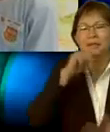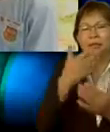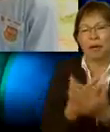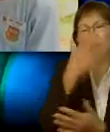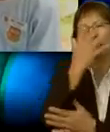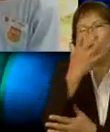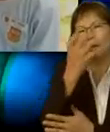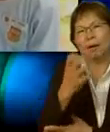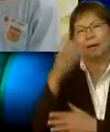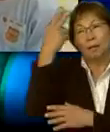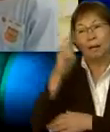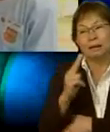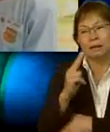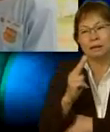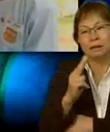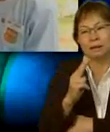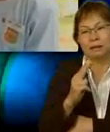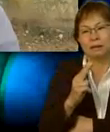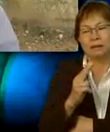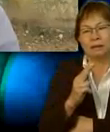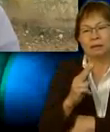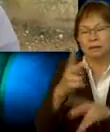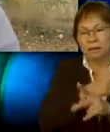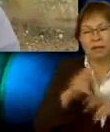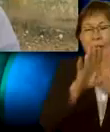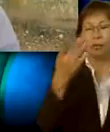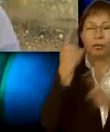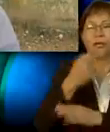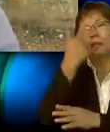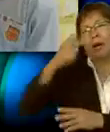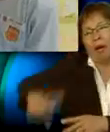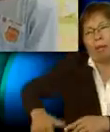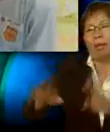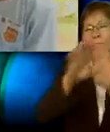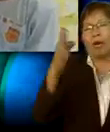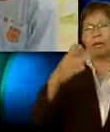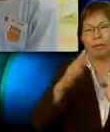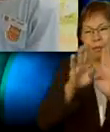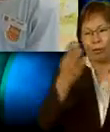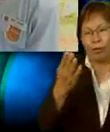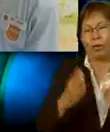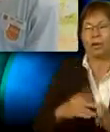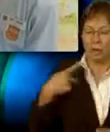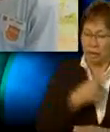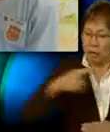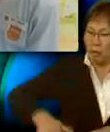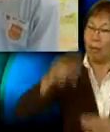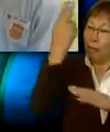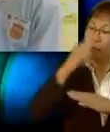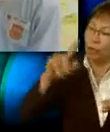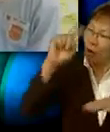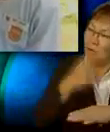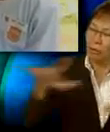Tak baik awak marah-marah Pak Cik jaga tu tadi. Dah dia lambat buka pintu. Kita yang lambat sebenarnya. Pak Cik tu